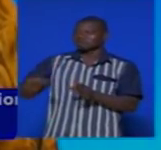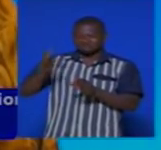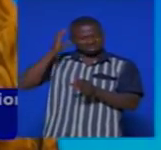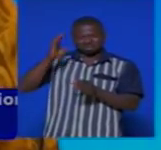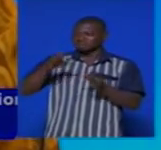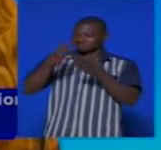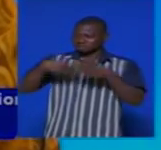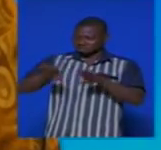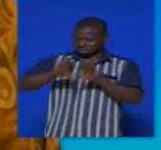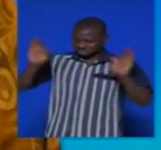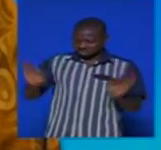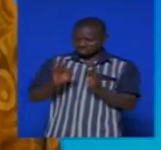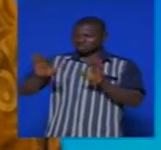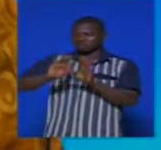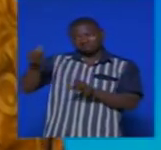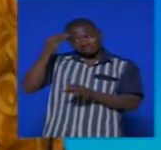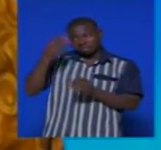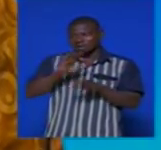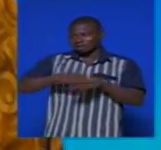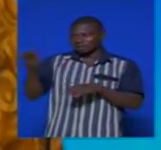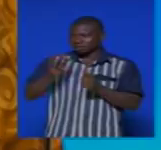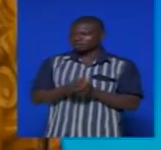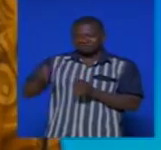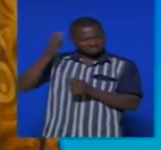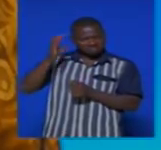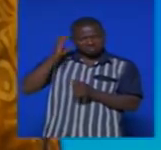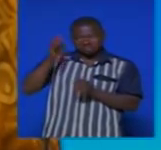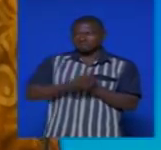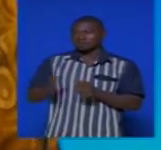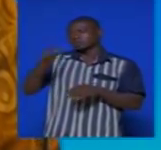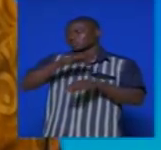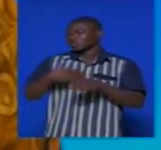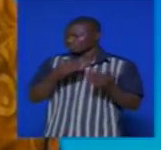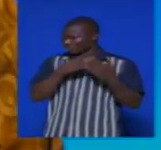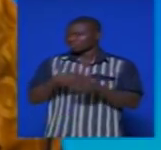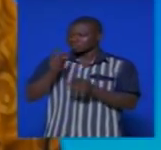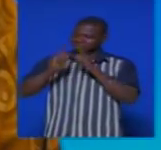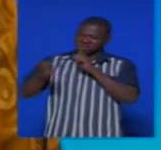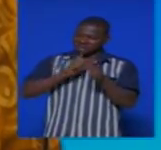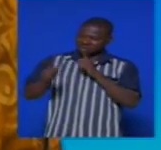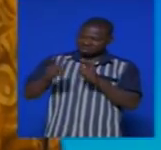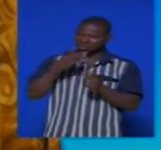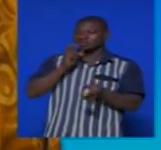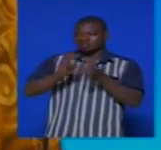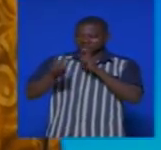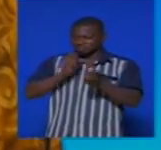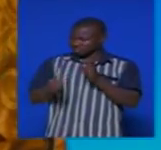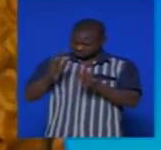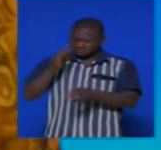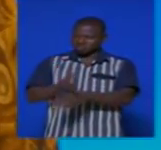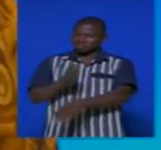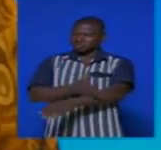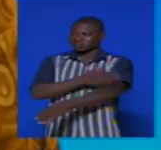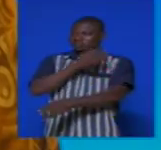donc organiser une conférence publique autour du dividende démographique. Il y a donc des gratuités en termes donc, de